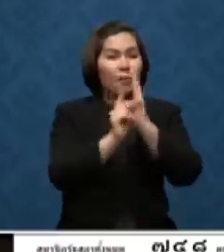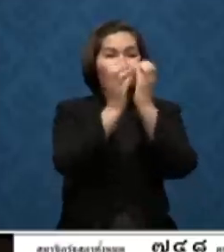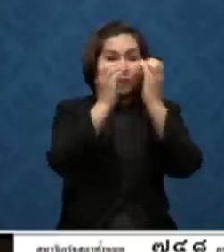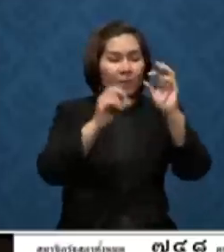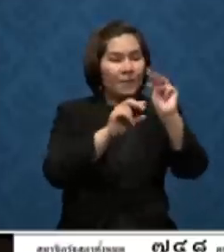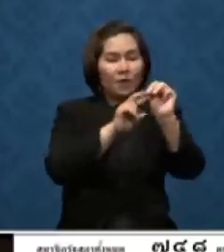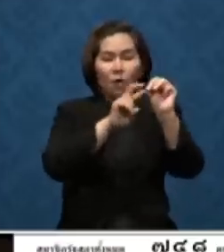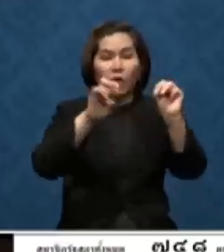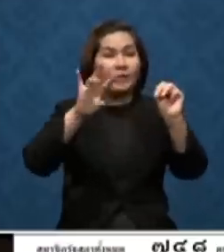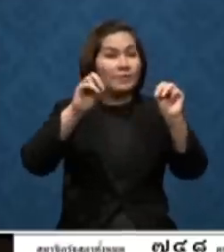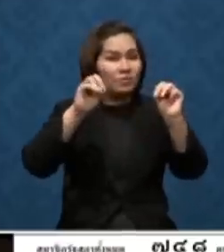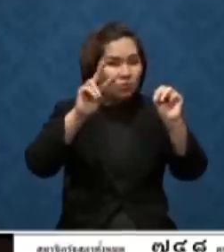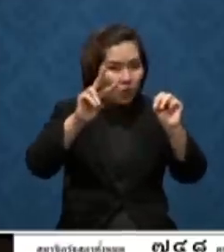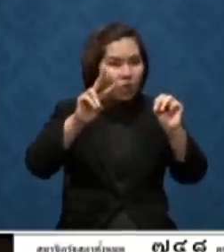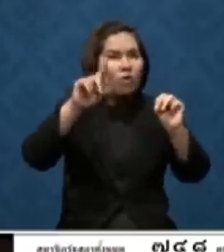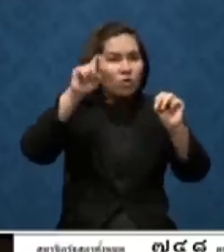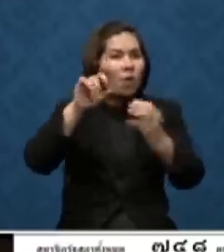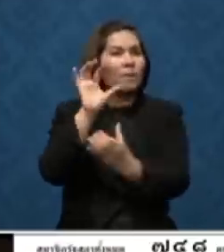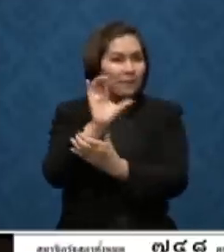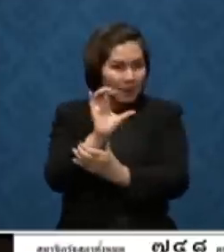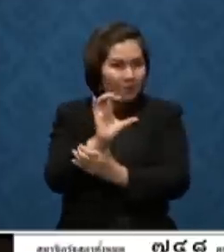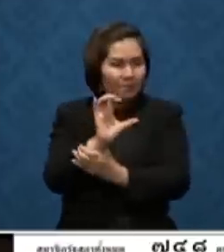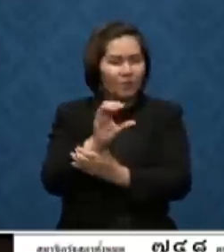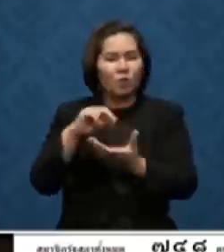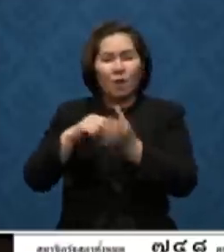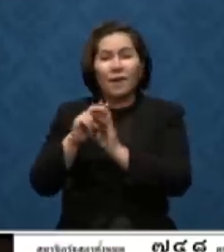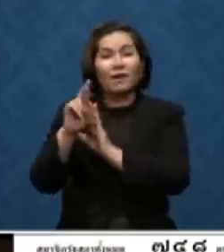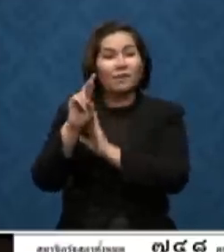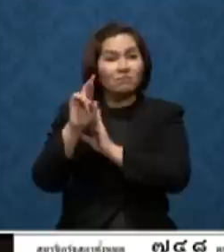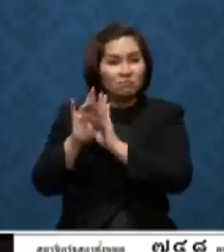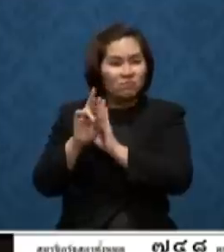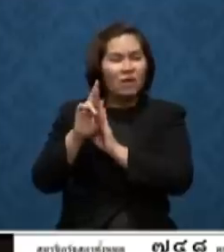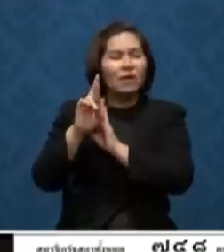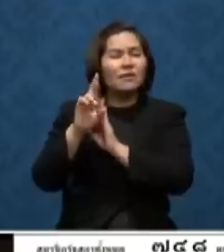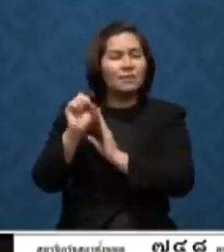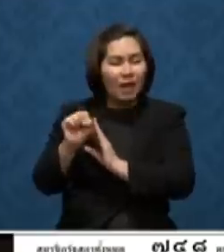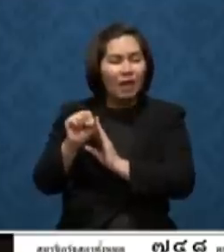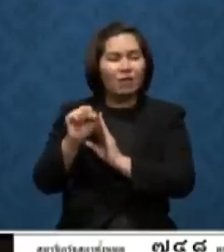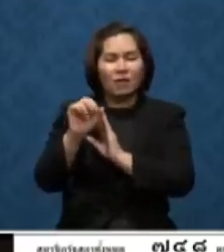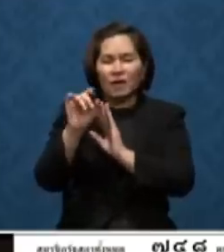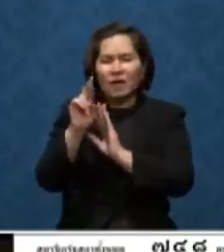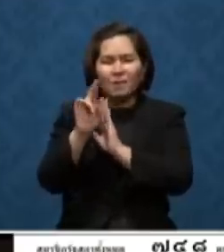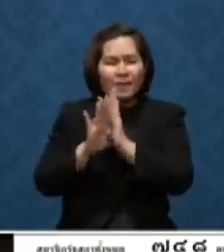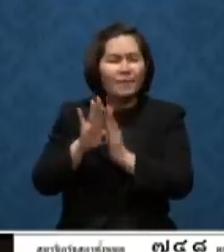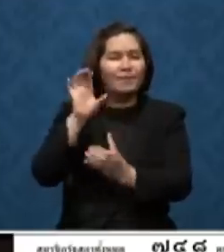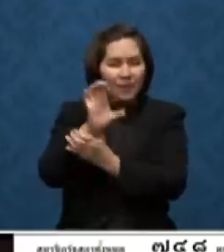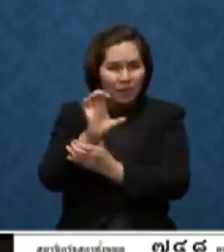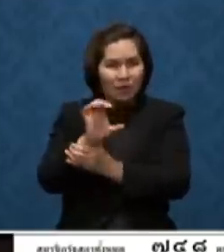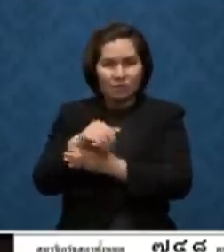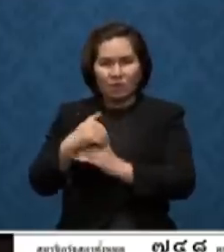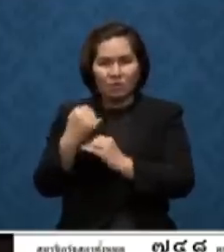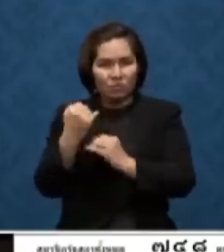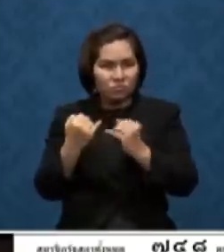มาตรา 272ซึ่งต้องใช้บังคับเหนือกว่าข้อบังคับการประชุมของรัฐสภาซึ่งในบทบัญญัติของ